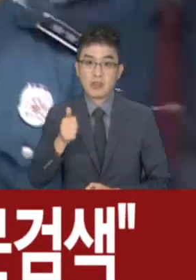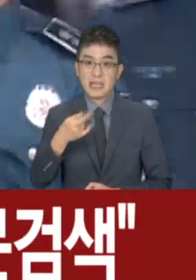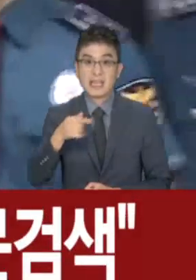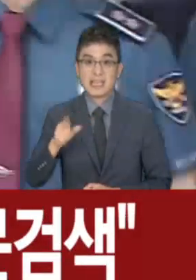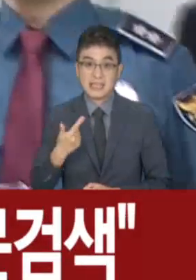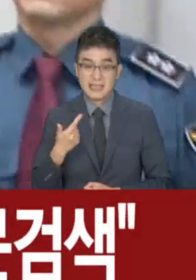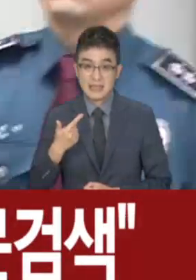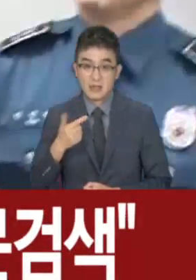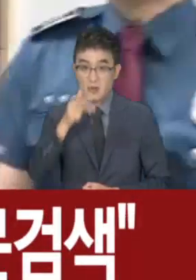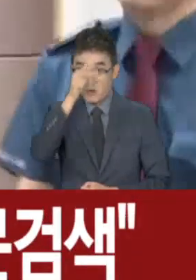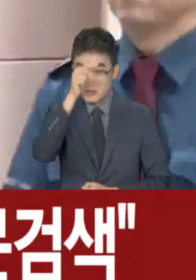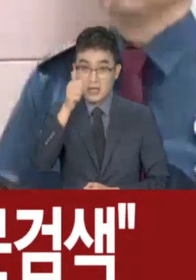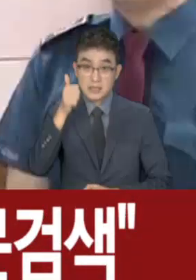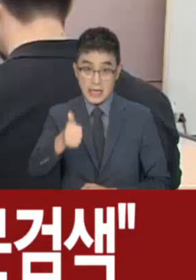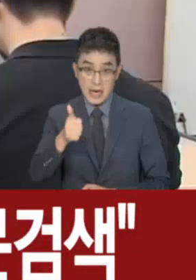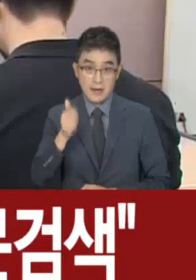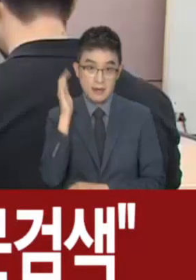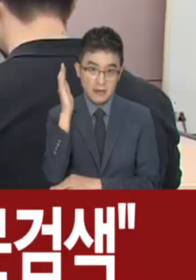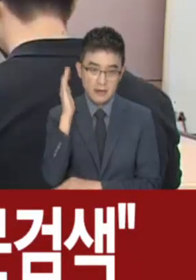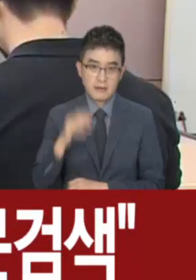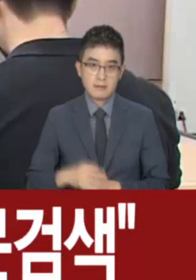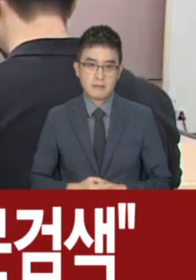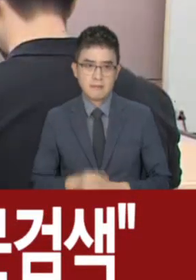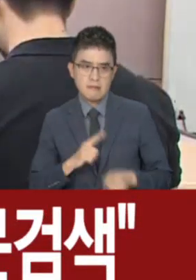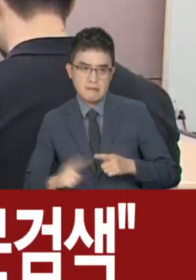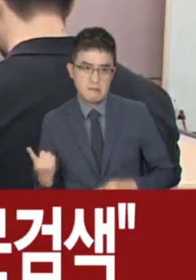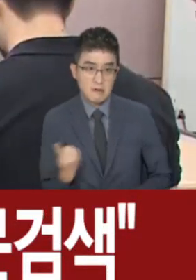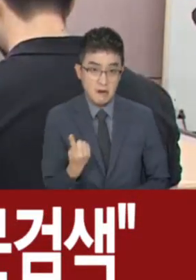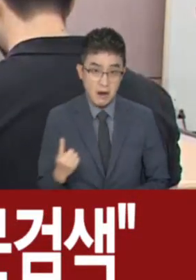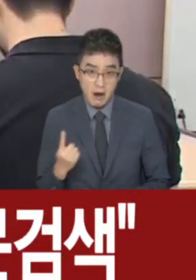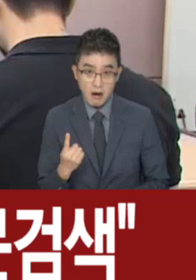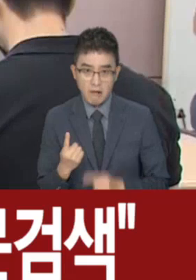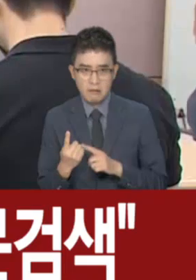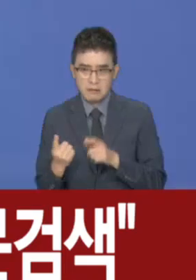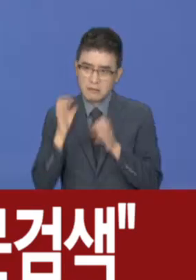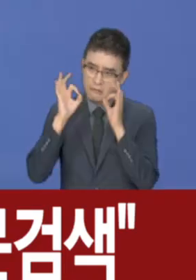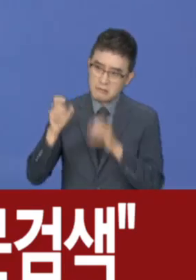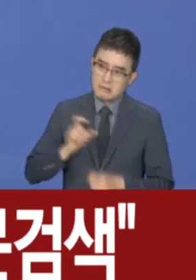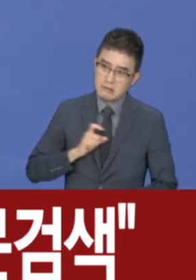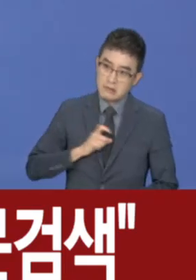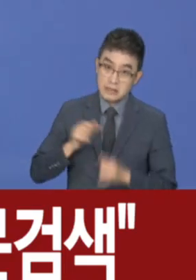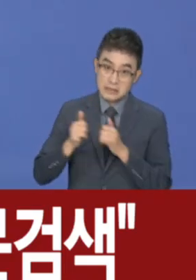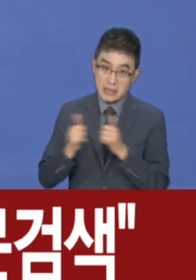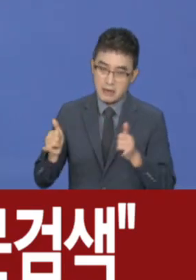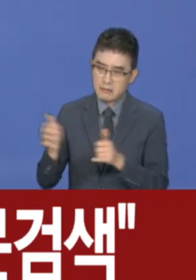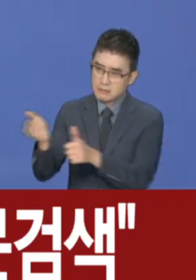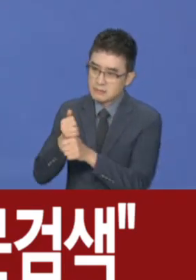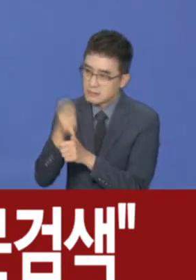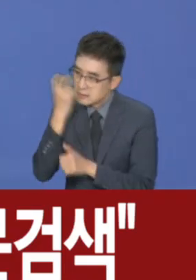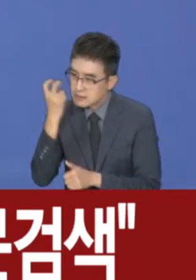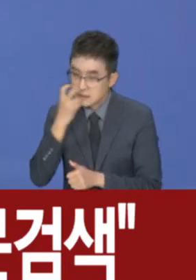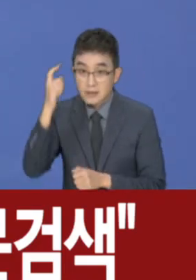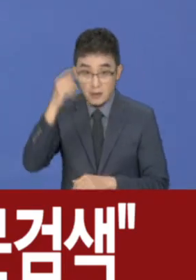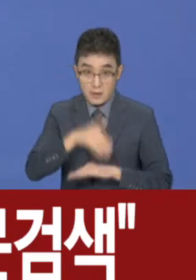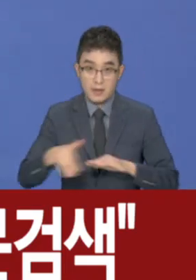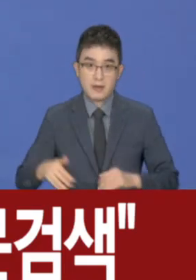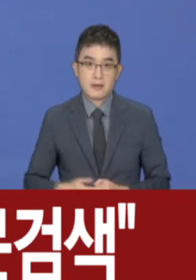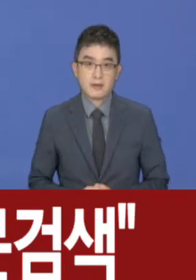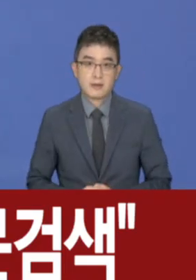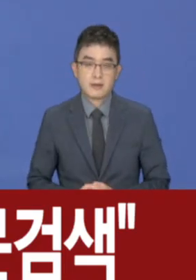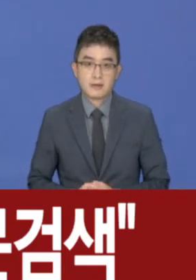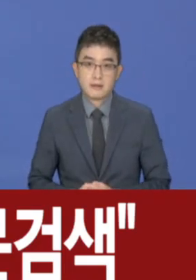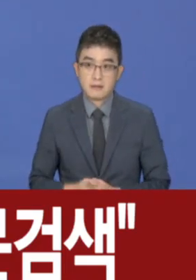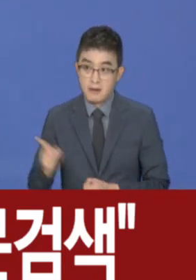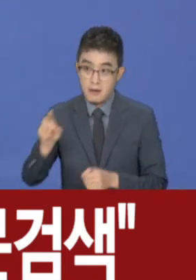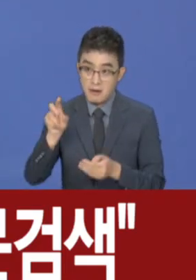흉기 소지 의심자와 이상행동자에 대해 선별적으로 검문 검색을 하겠다고 밝혔습니다. 윤 청장은 또 실제로 흉기난동